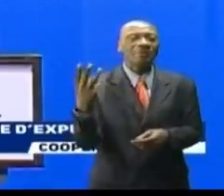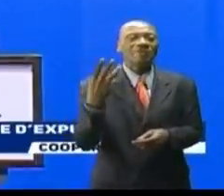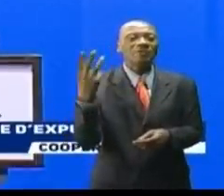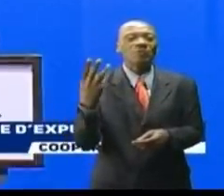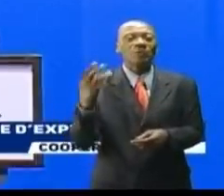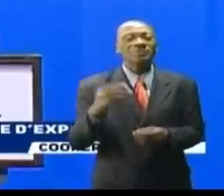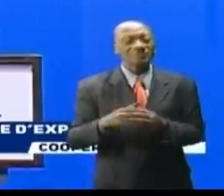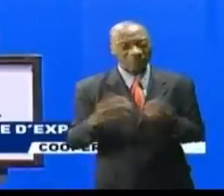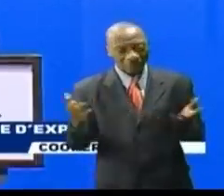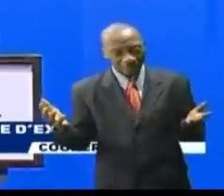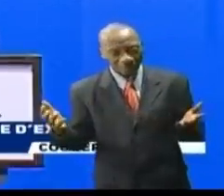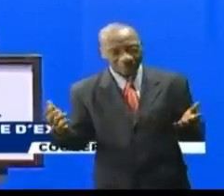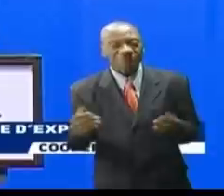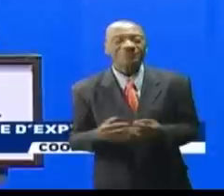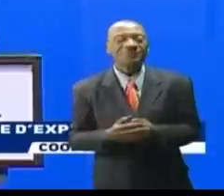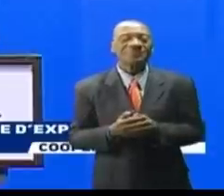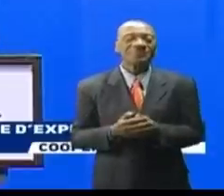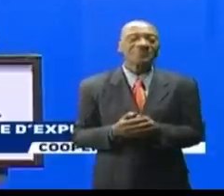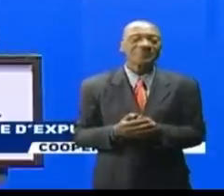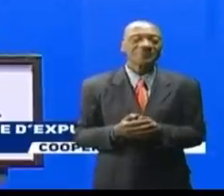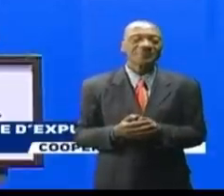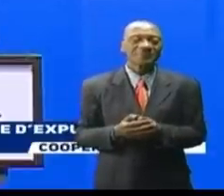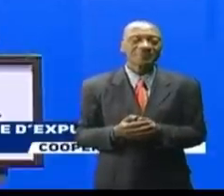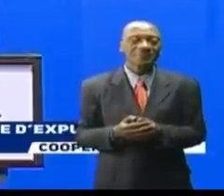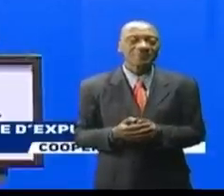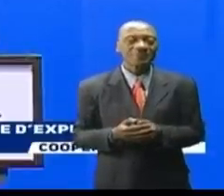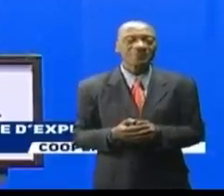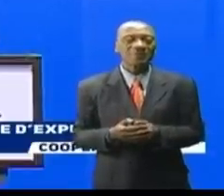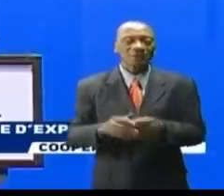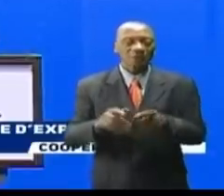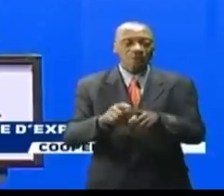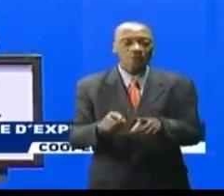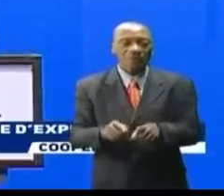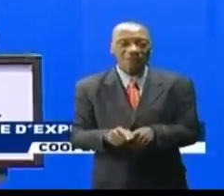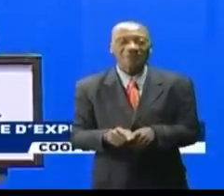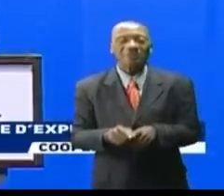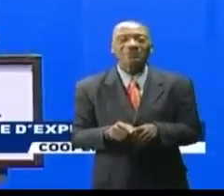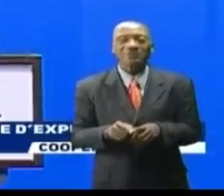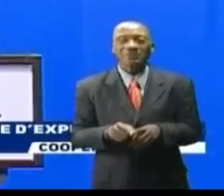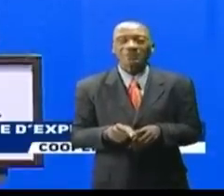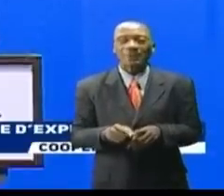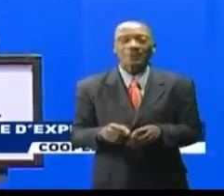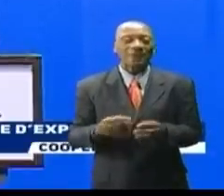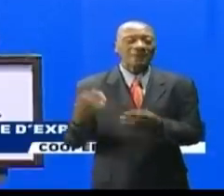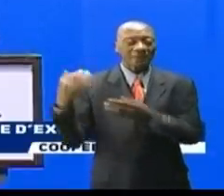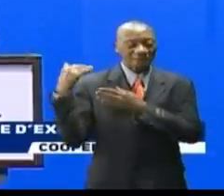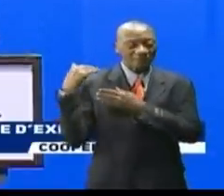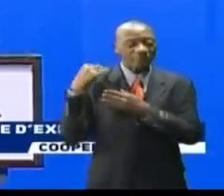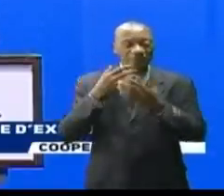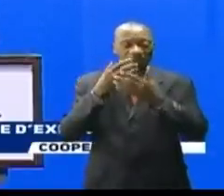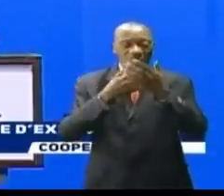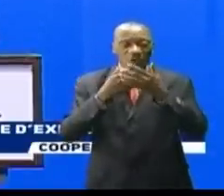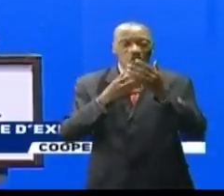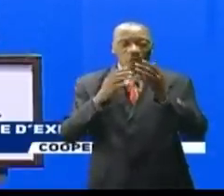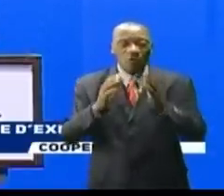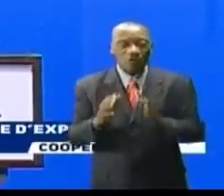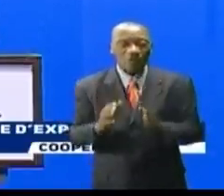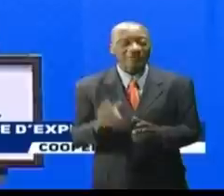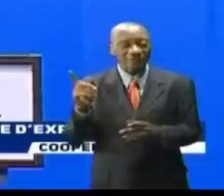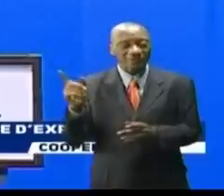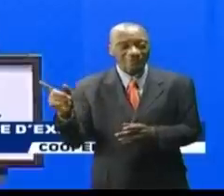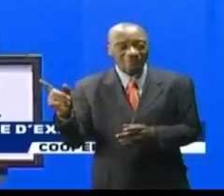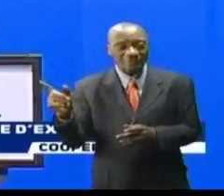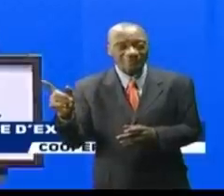fin. Et d'autre part, du mépris teinté d'arrogance des autorités rwandaises vis-à-vis tant